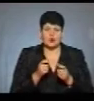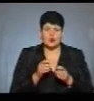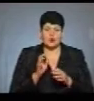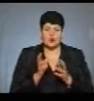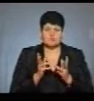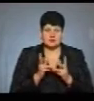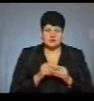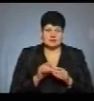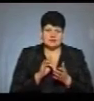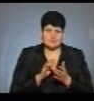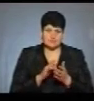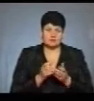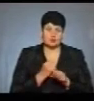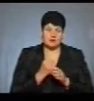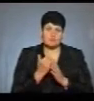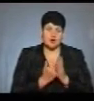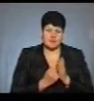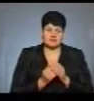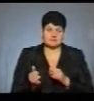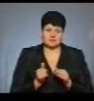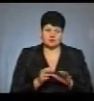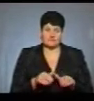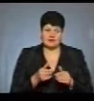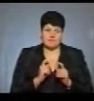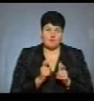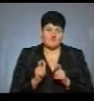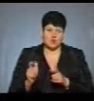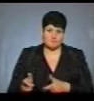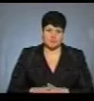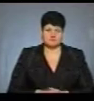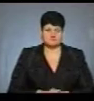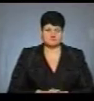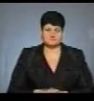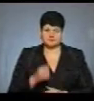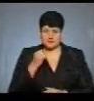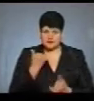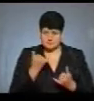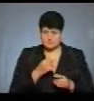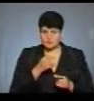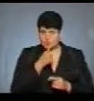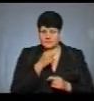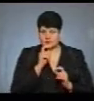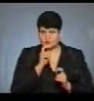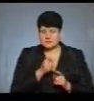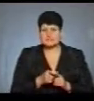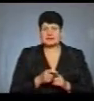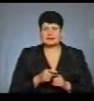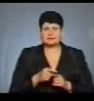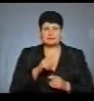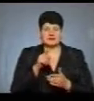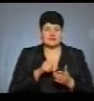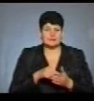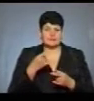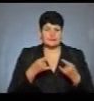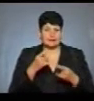міністерства, і вони розробляють програмне забезпечення щодо введення таких повідомлень. Дякуємо. Наразі спробуємо відповісти на запитання телеглядача. Доброго